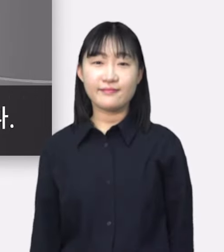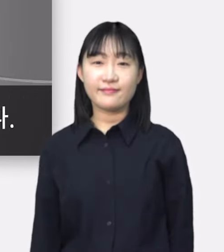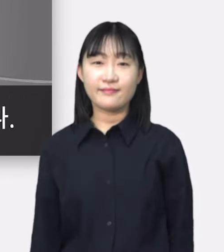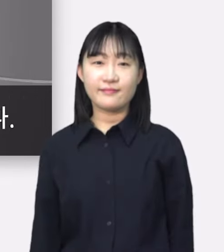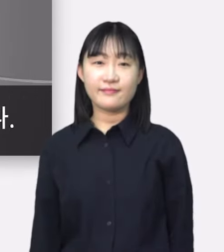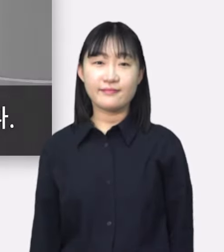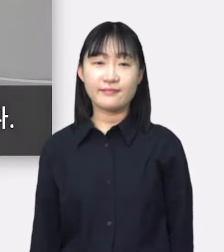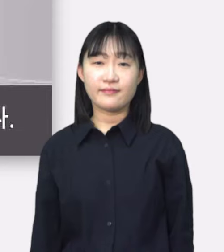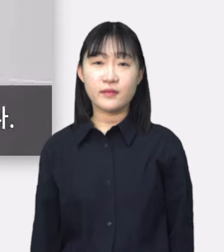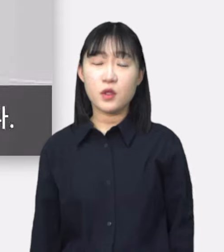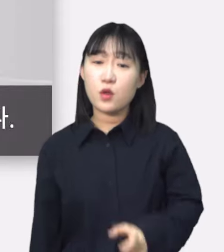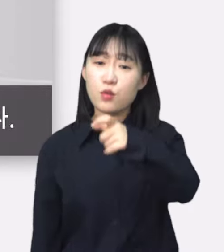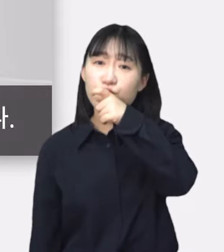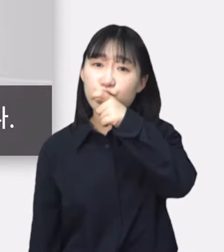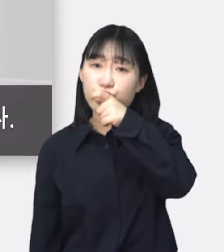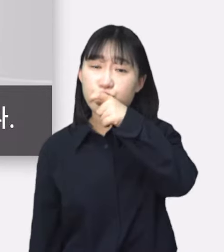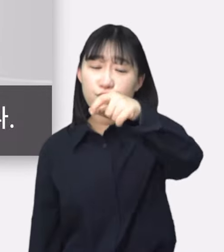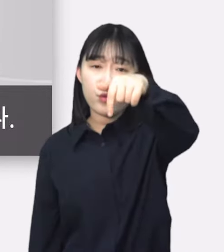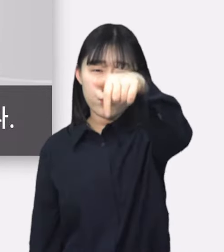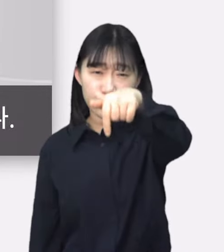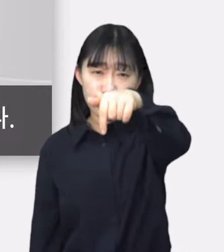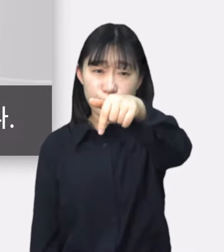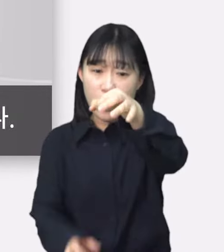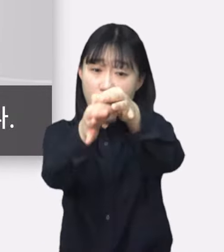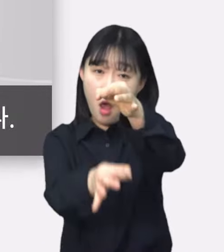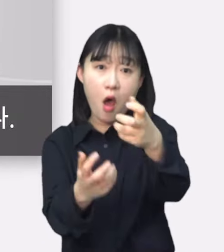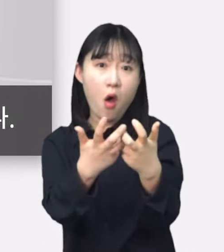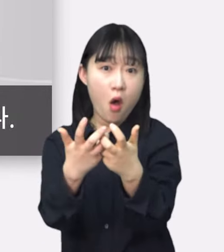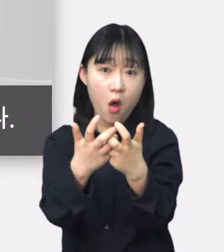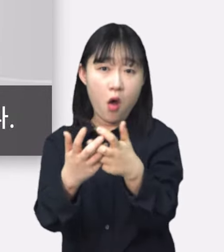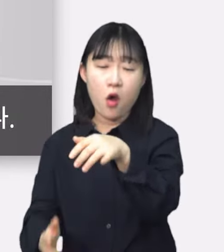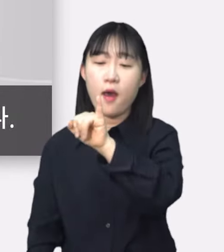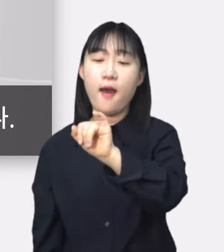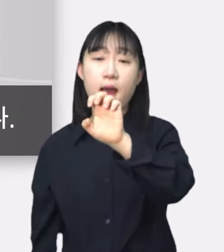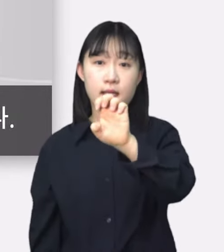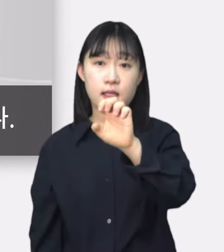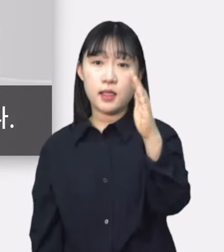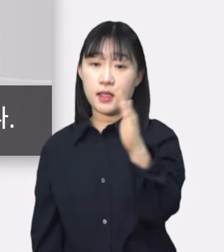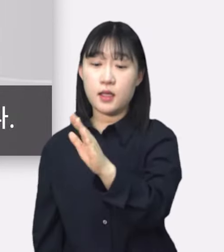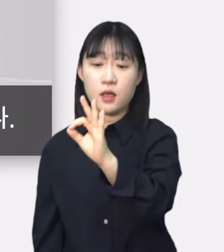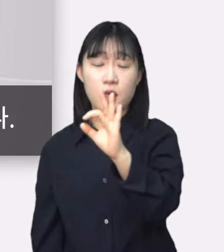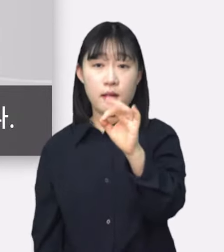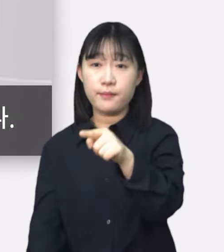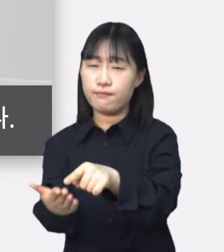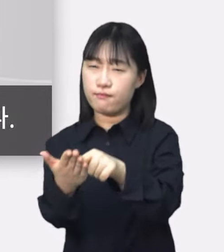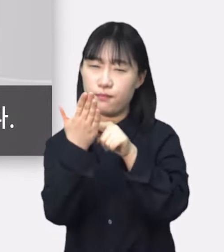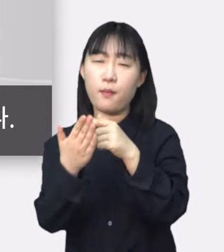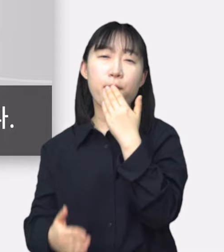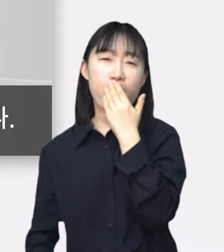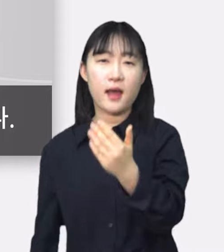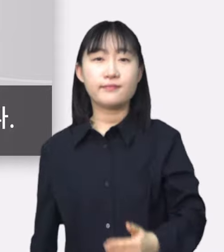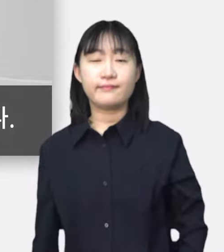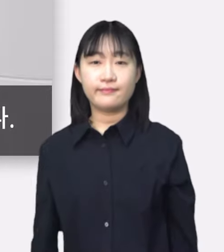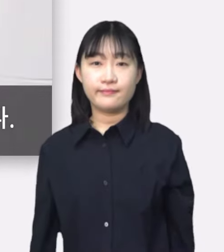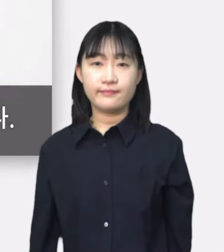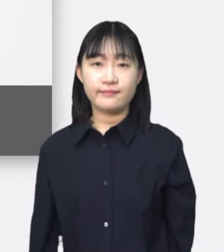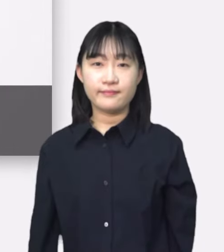급수부가 얼어 물이 공급되지 않을 때는 IE, FF 에러가 발생합니다.